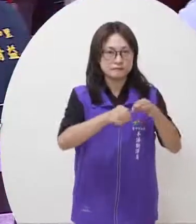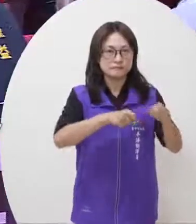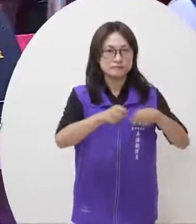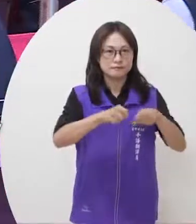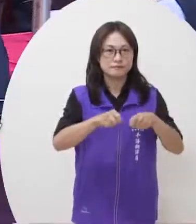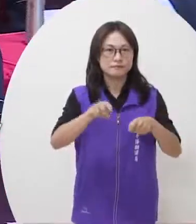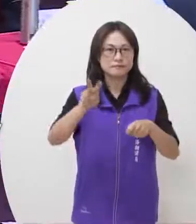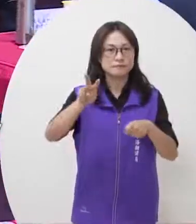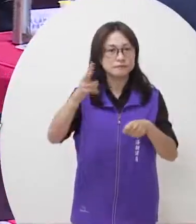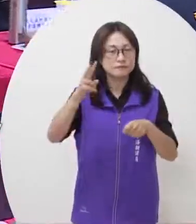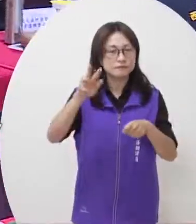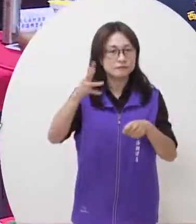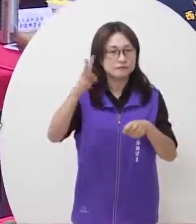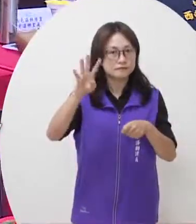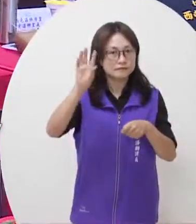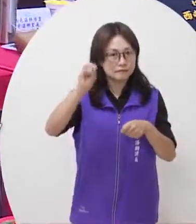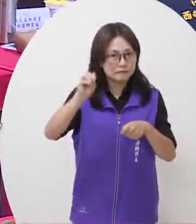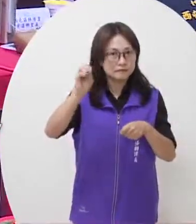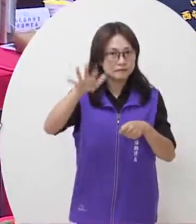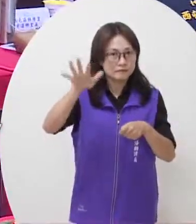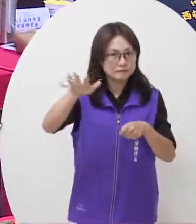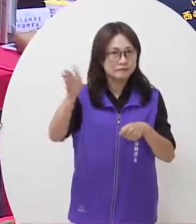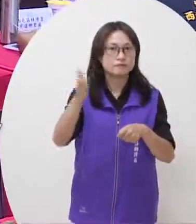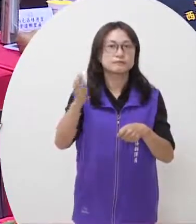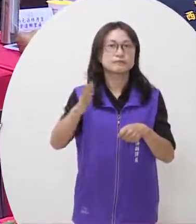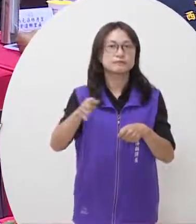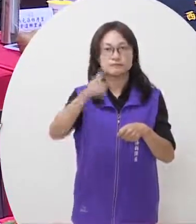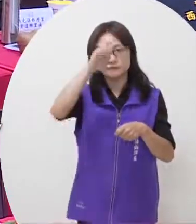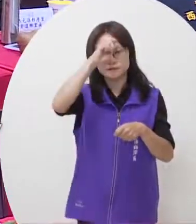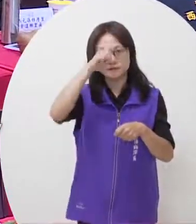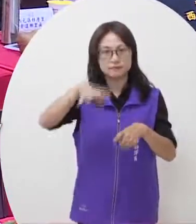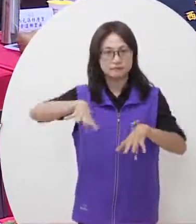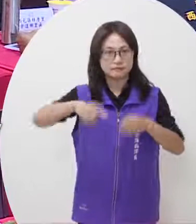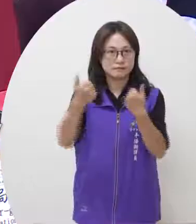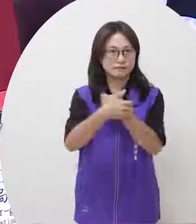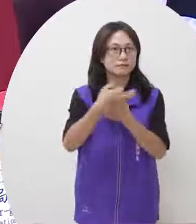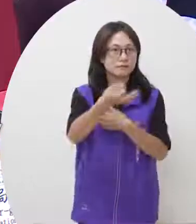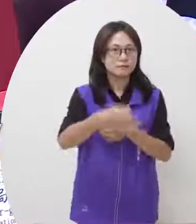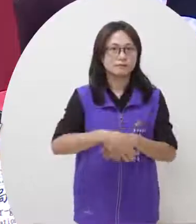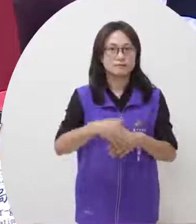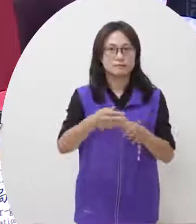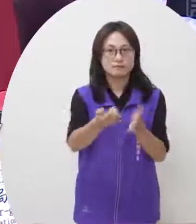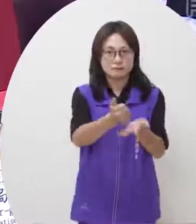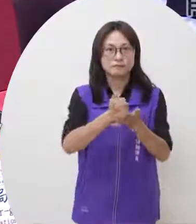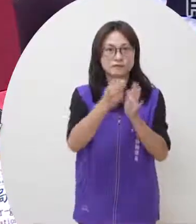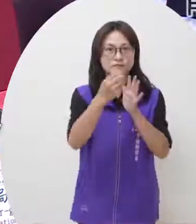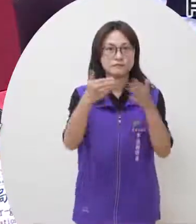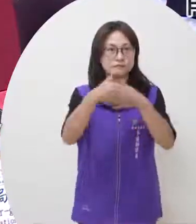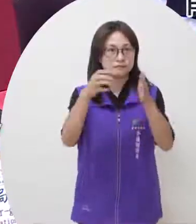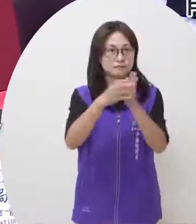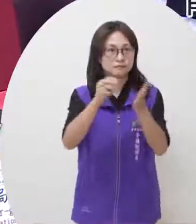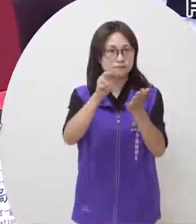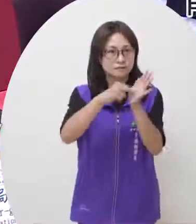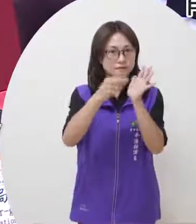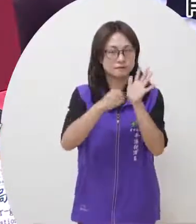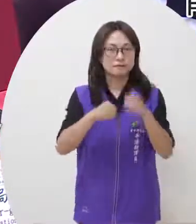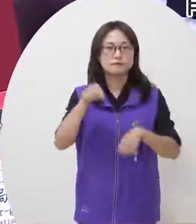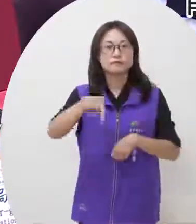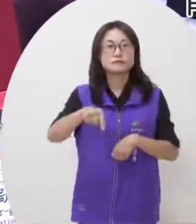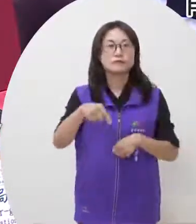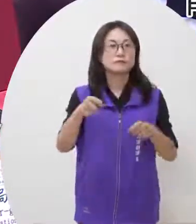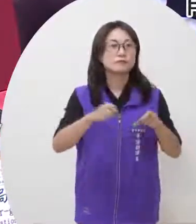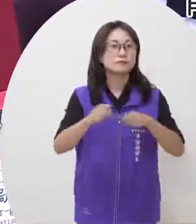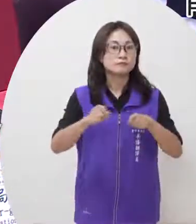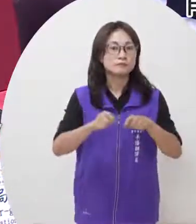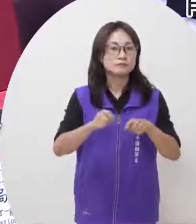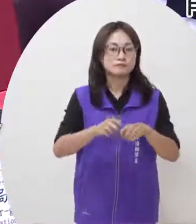284万5千元整，拟请同意办理先行垫付，进行审议，请交通局说明。 交通局报告，这部分是交